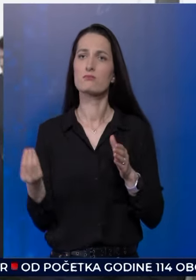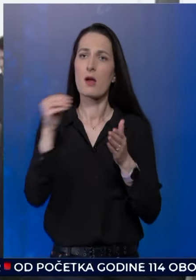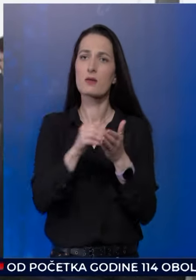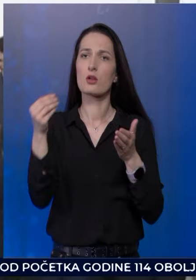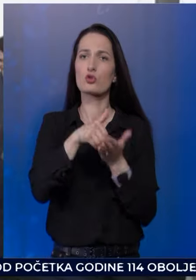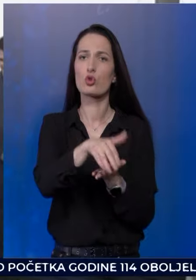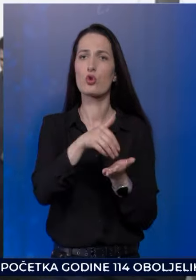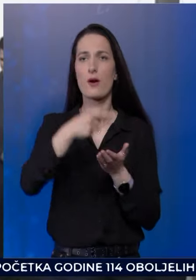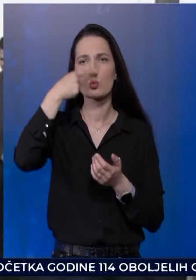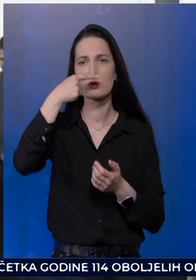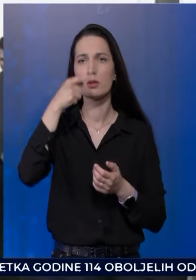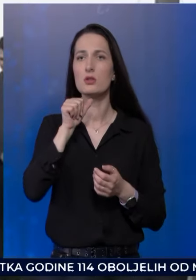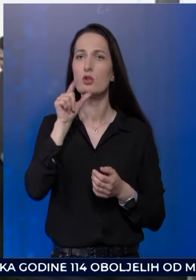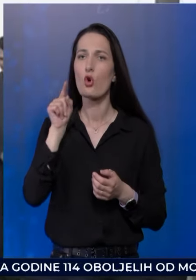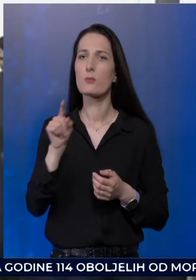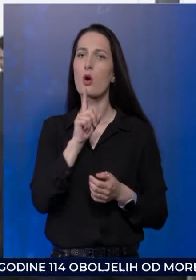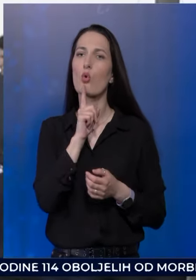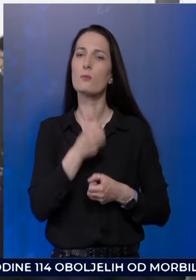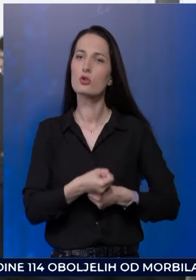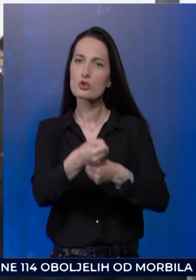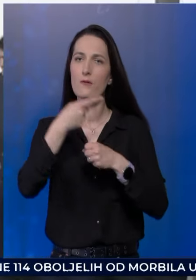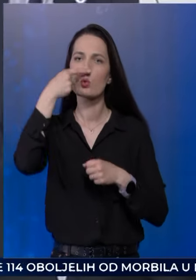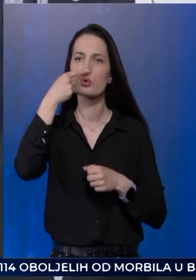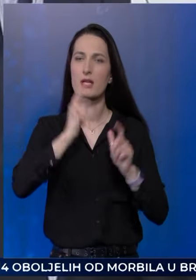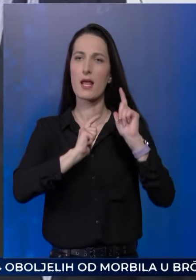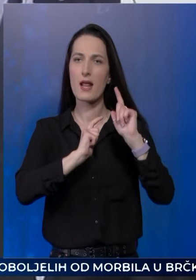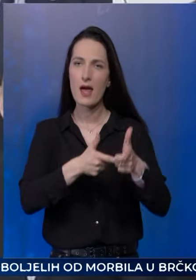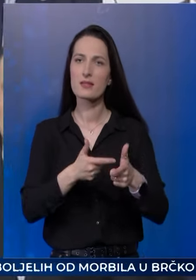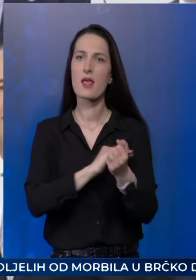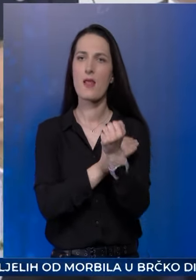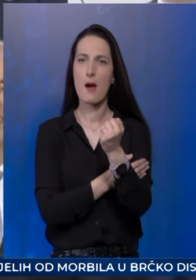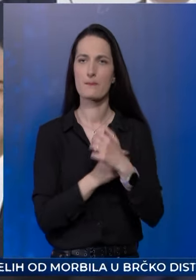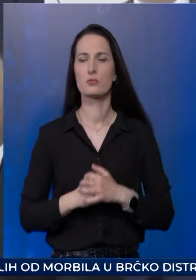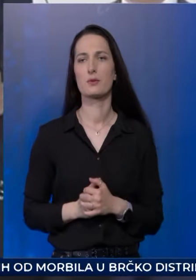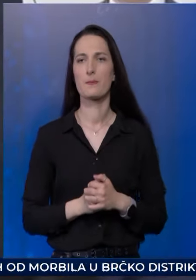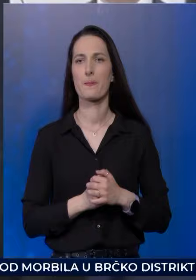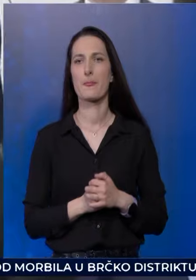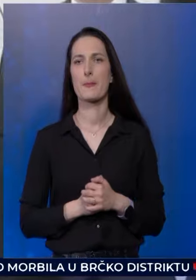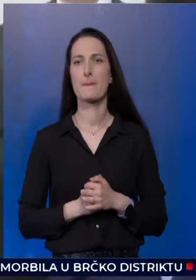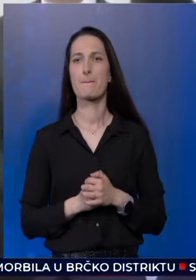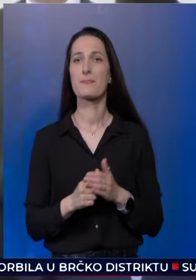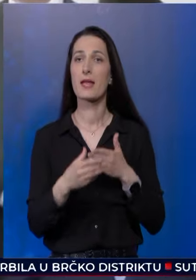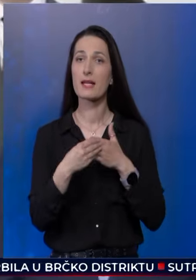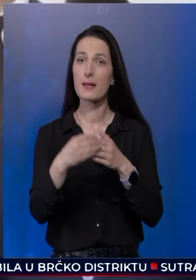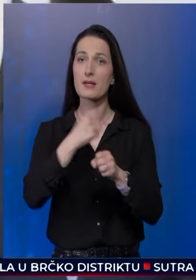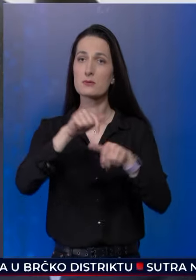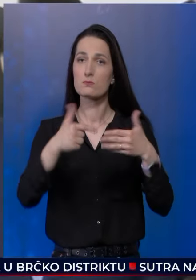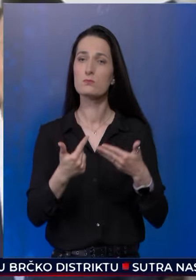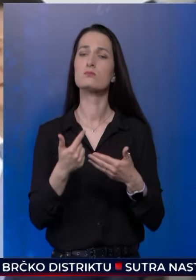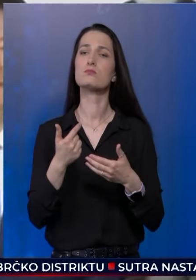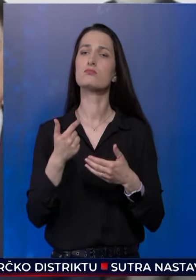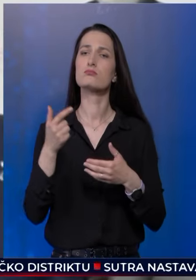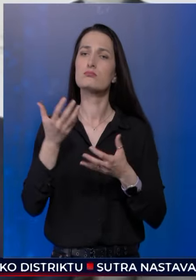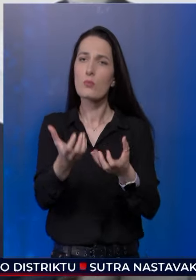nastavak nametanja troškova Rusiji i onima koji podržavaju ruske ratne napore. Lideri G7 će